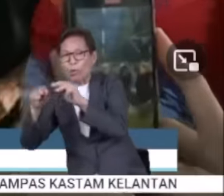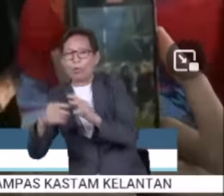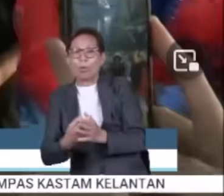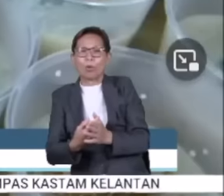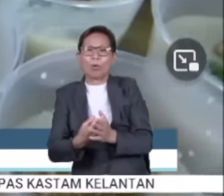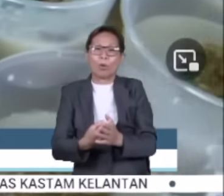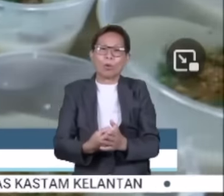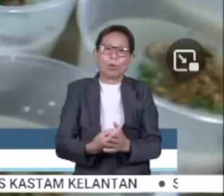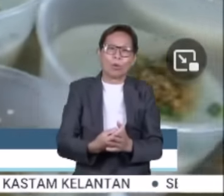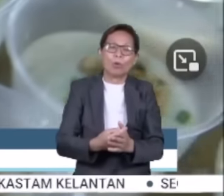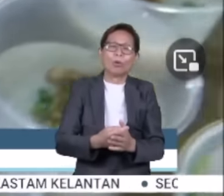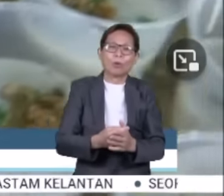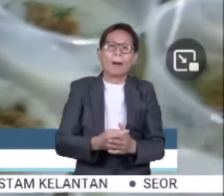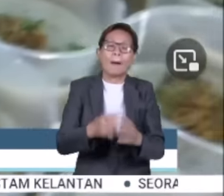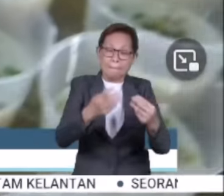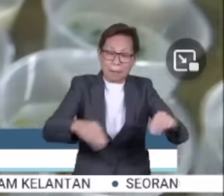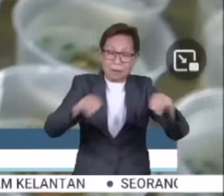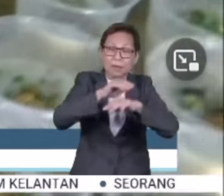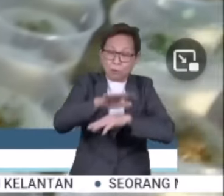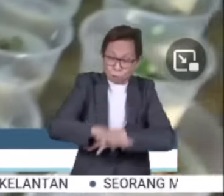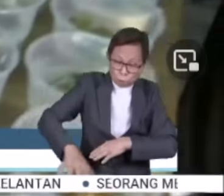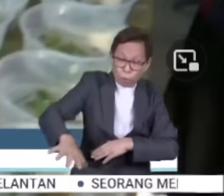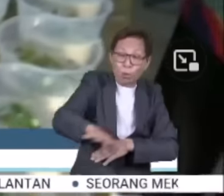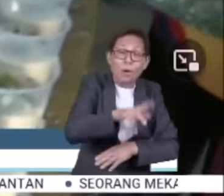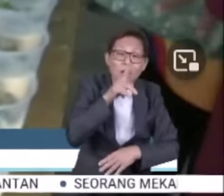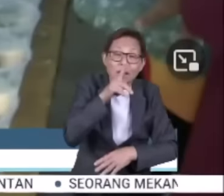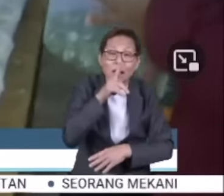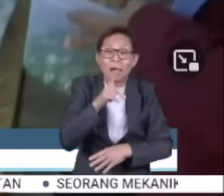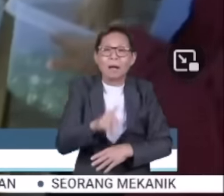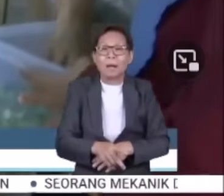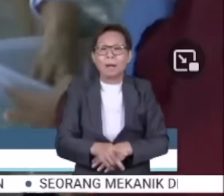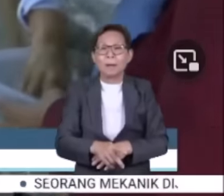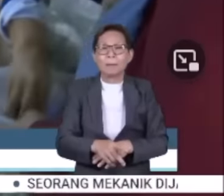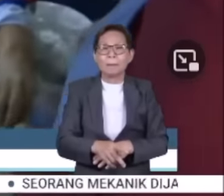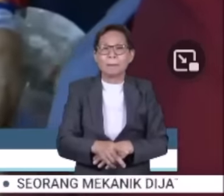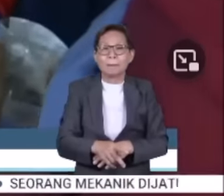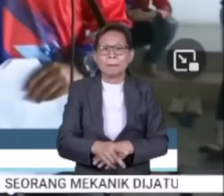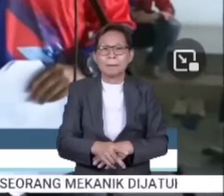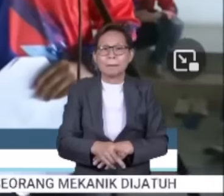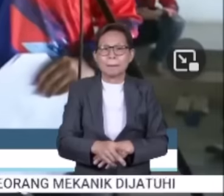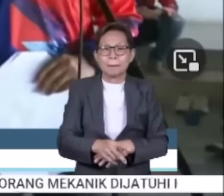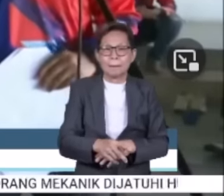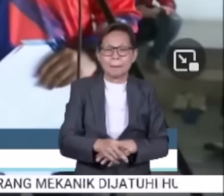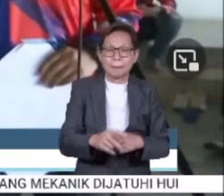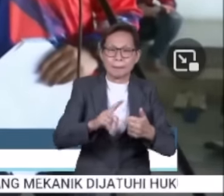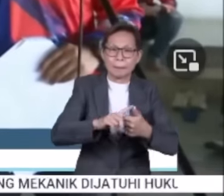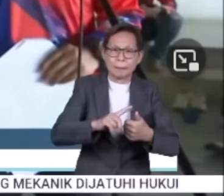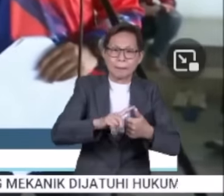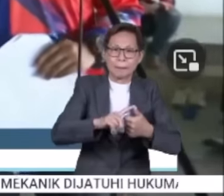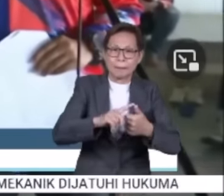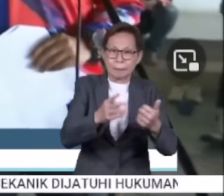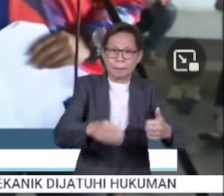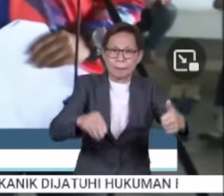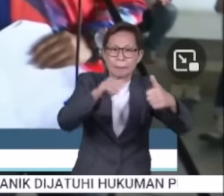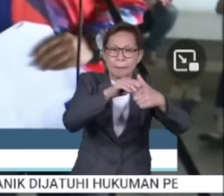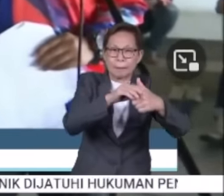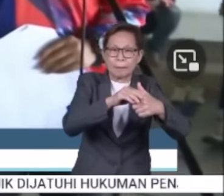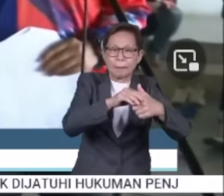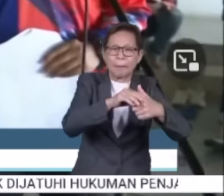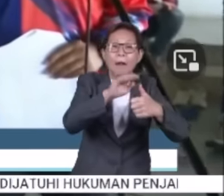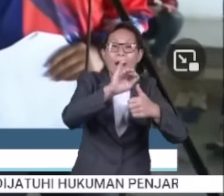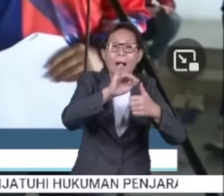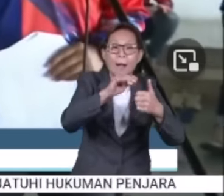77 masjid di seluruh negeri untuk yang mengambil bahagian dalam Masjid Nurul Ittifaq di Peramba, di Masjid